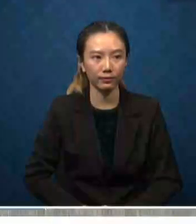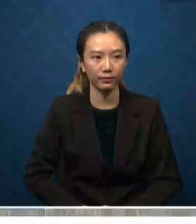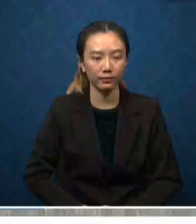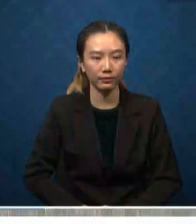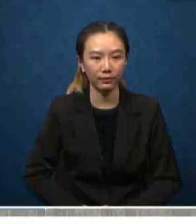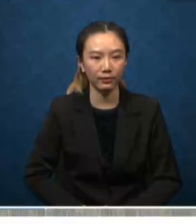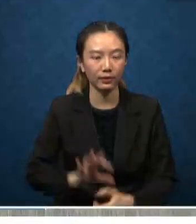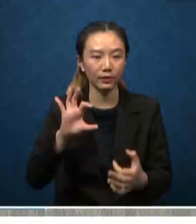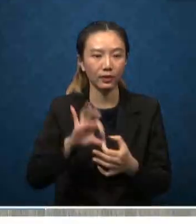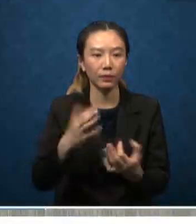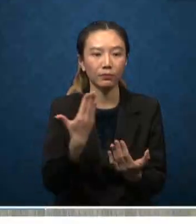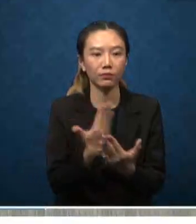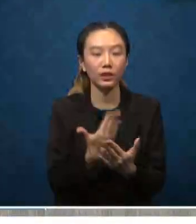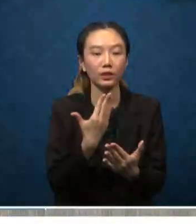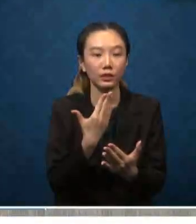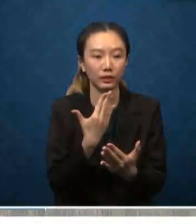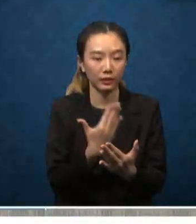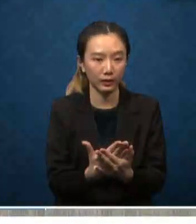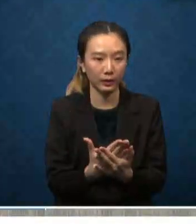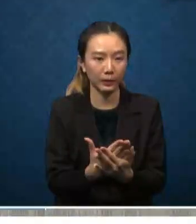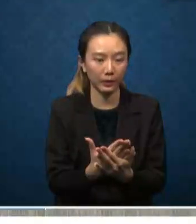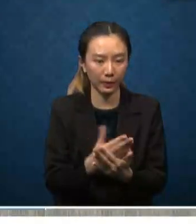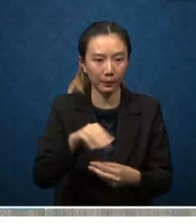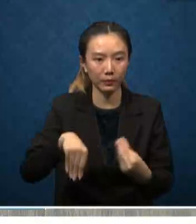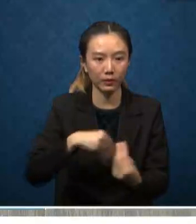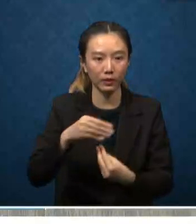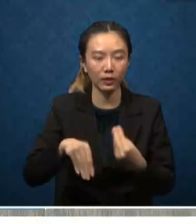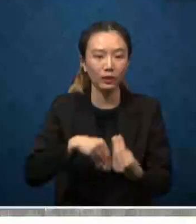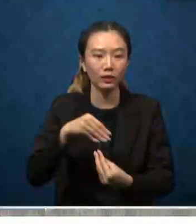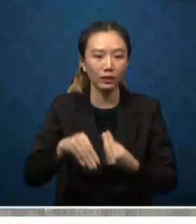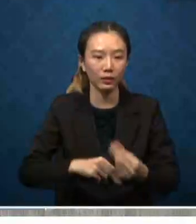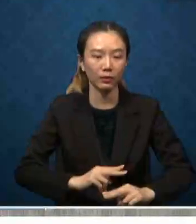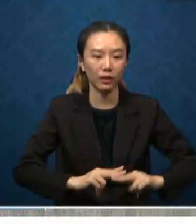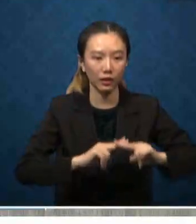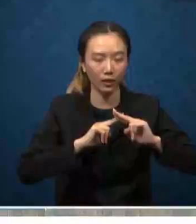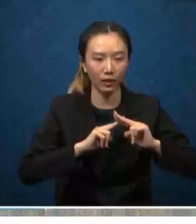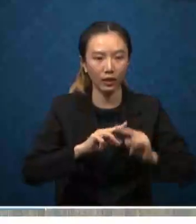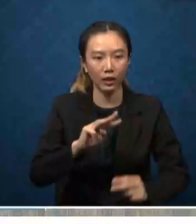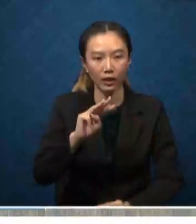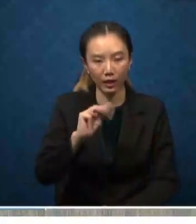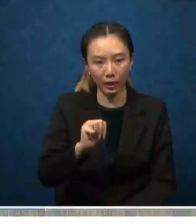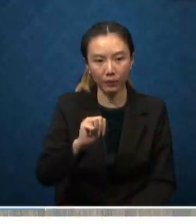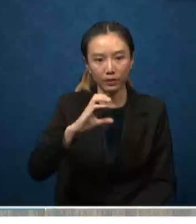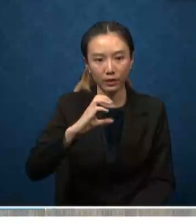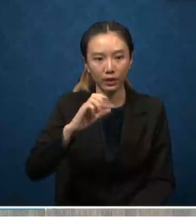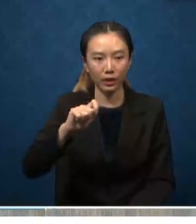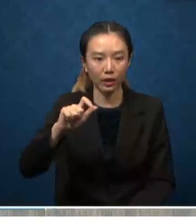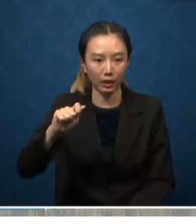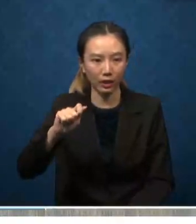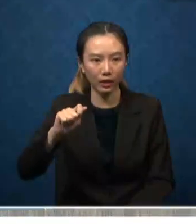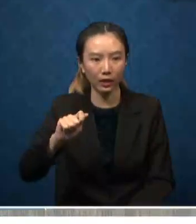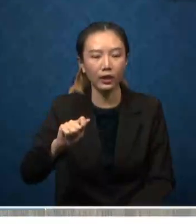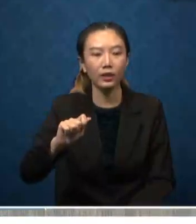on Automatic Exchange of Information หรือ MCAA